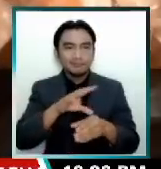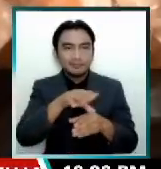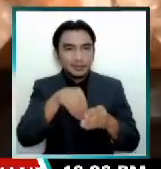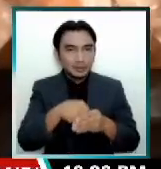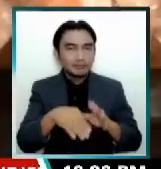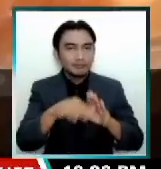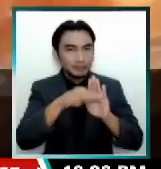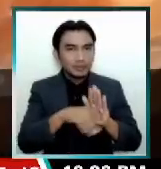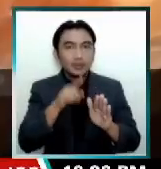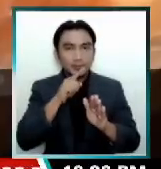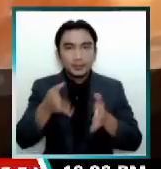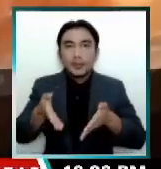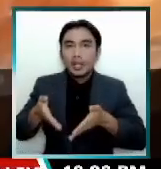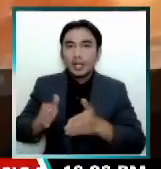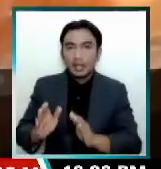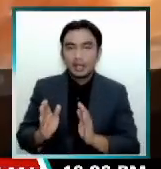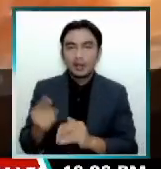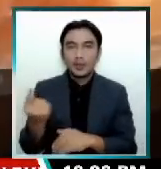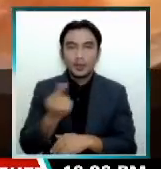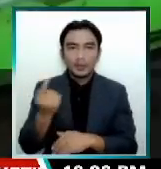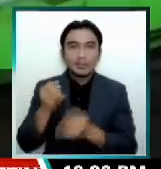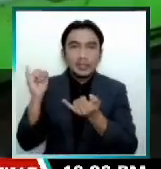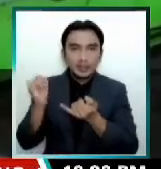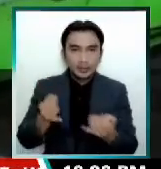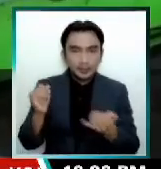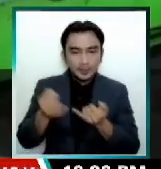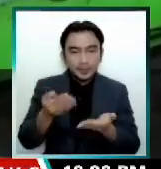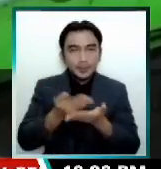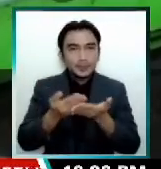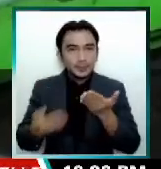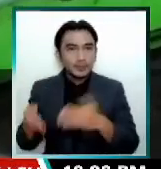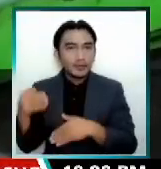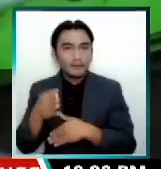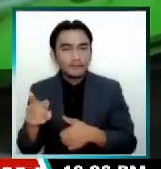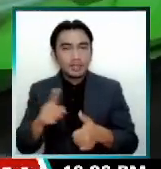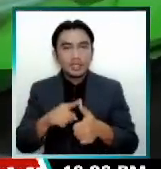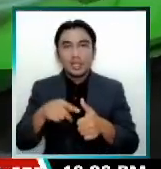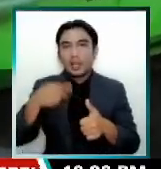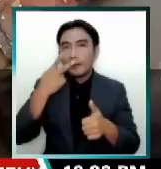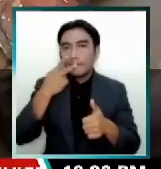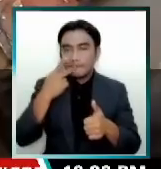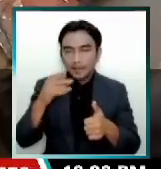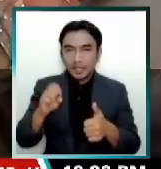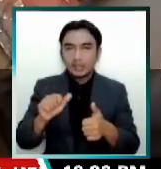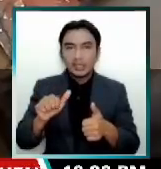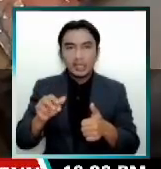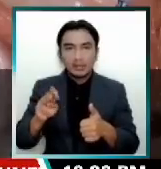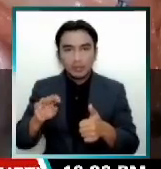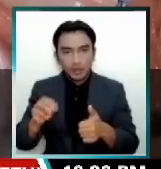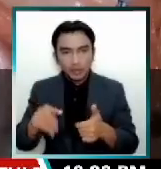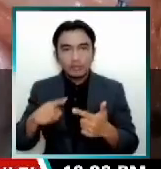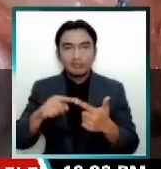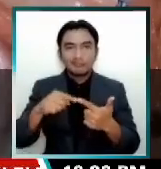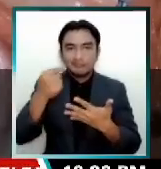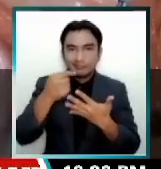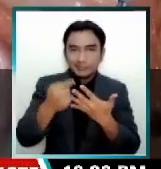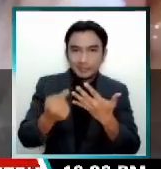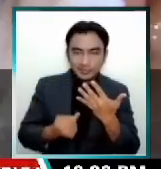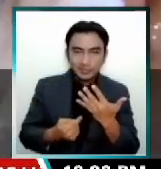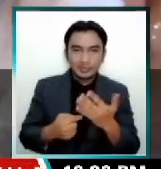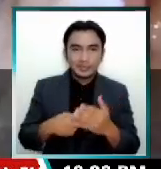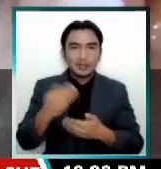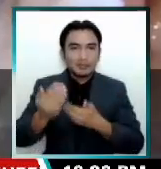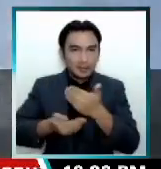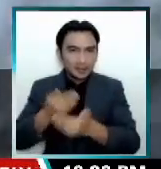pinapayagan lamang ang importation ng ilang mga isda gaya ng pink salmon at pampano sa canning, processing at institutional